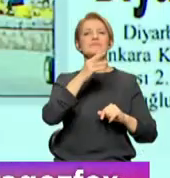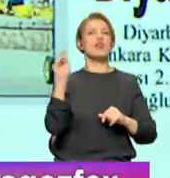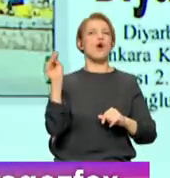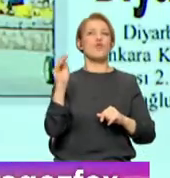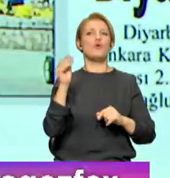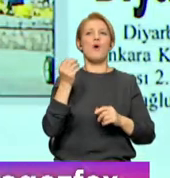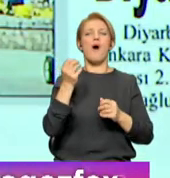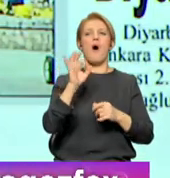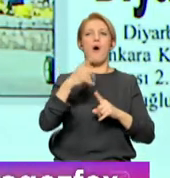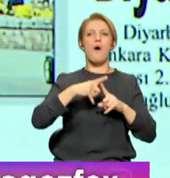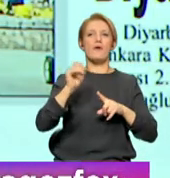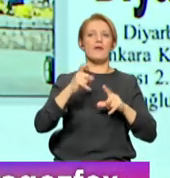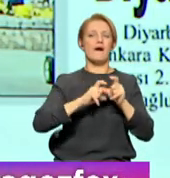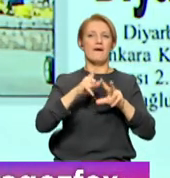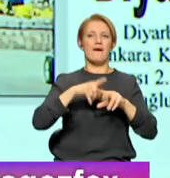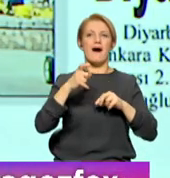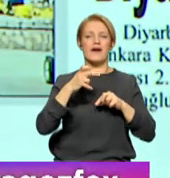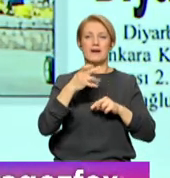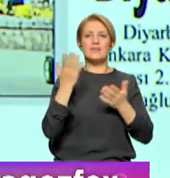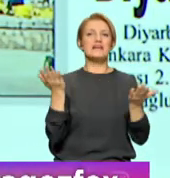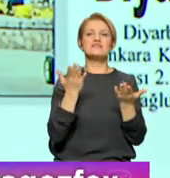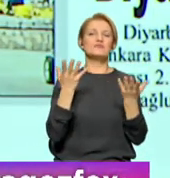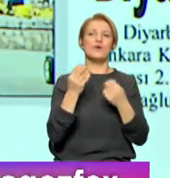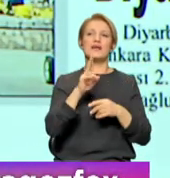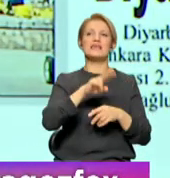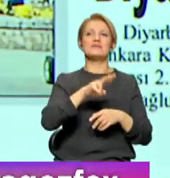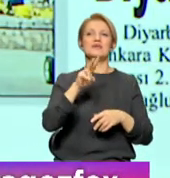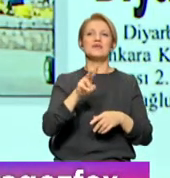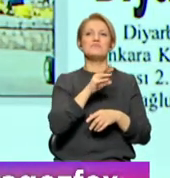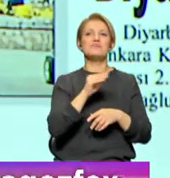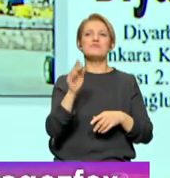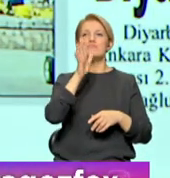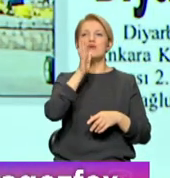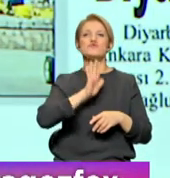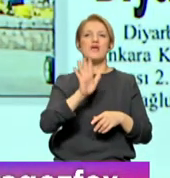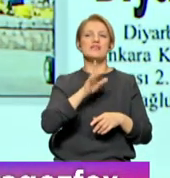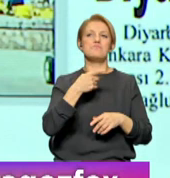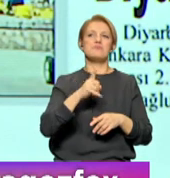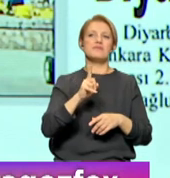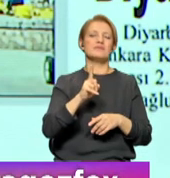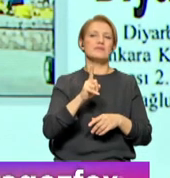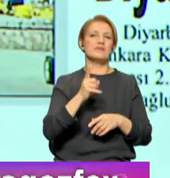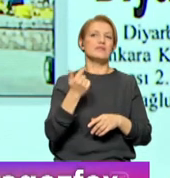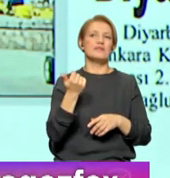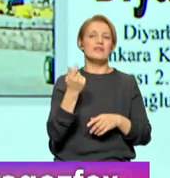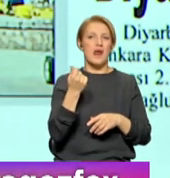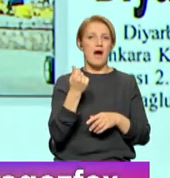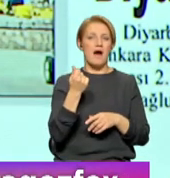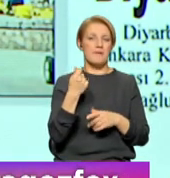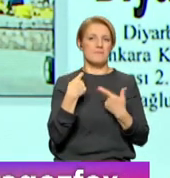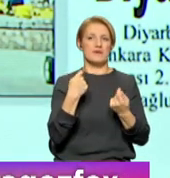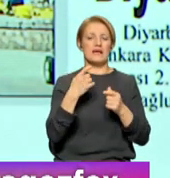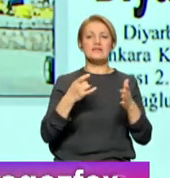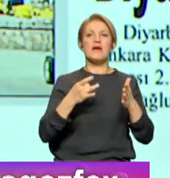milyonluk otogar Nasıl oluyor da 22 milyon 550 bin liraya mal oluyor Diyarbakır